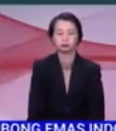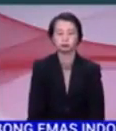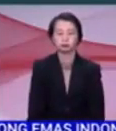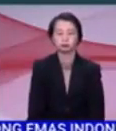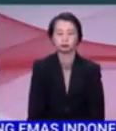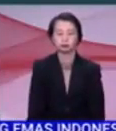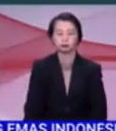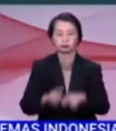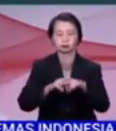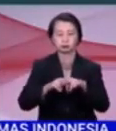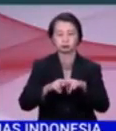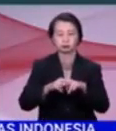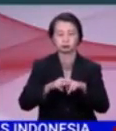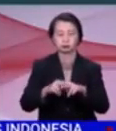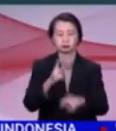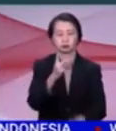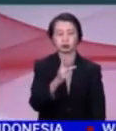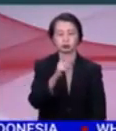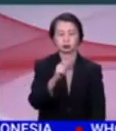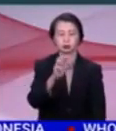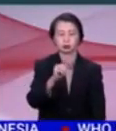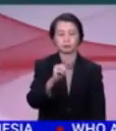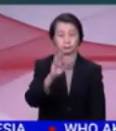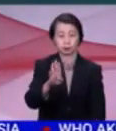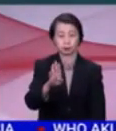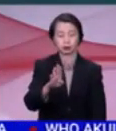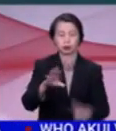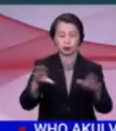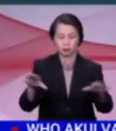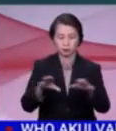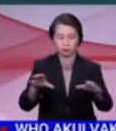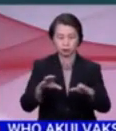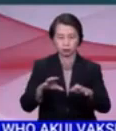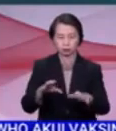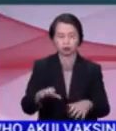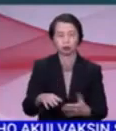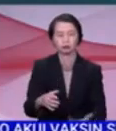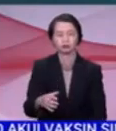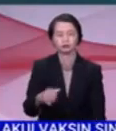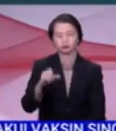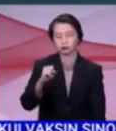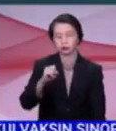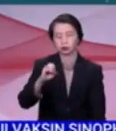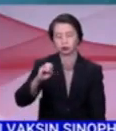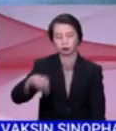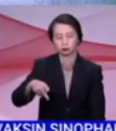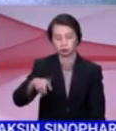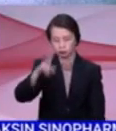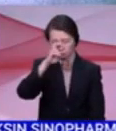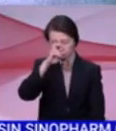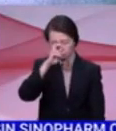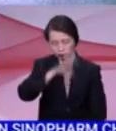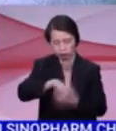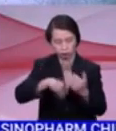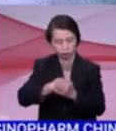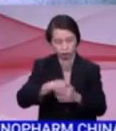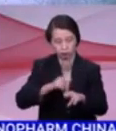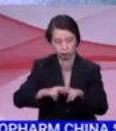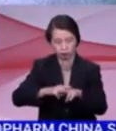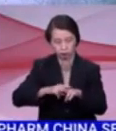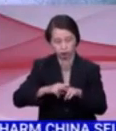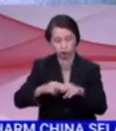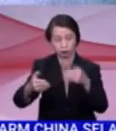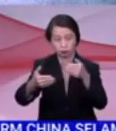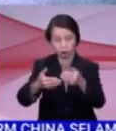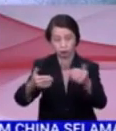Pihak Kereta Api Tanah Melayu Berhad KTMB melaksanakan prosedur operasi standard lebih ketat di sebuah kendaliannya menjelang